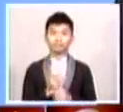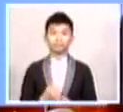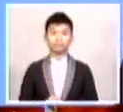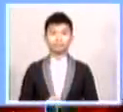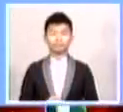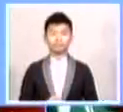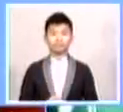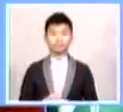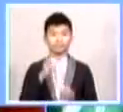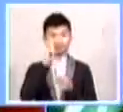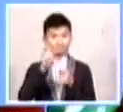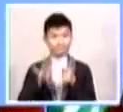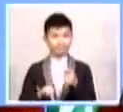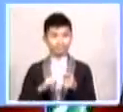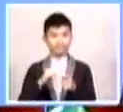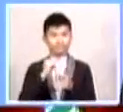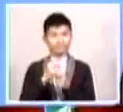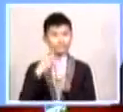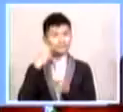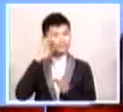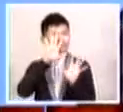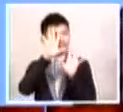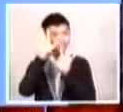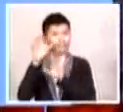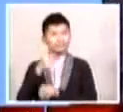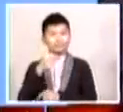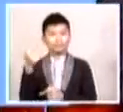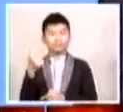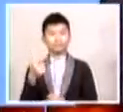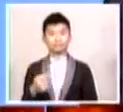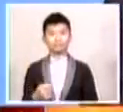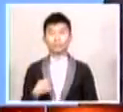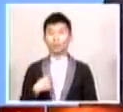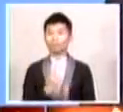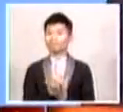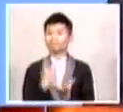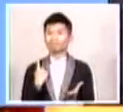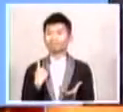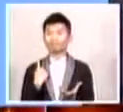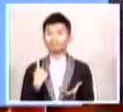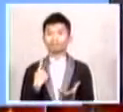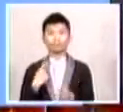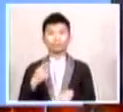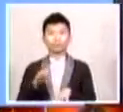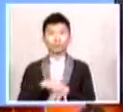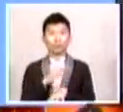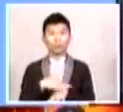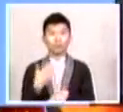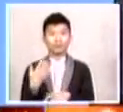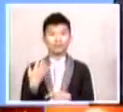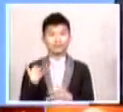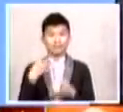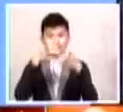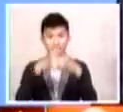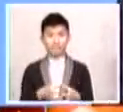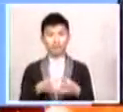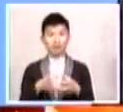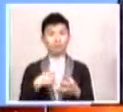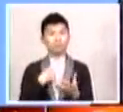已经30几年的感情，我不会离开这个我参与创立的